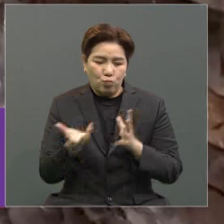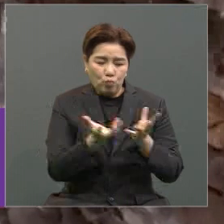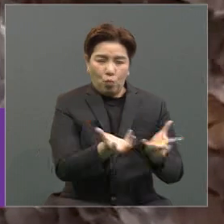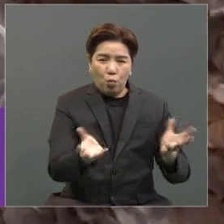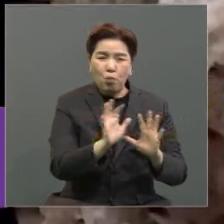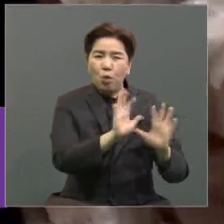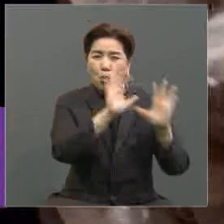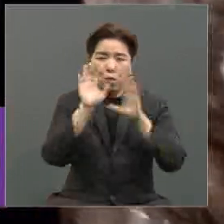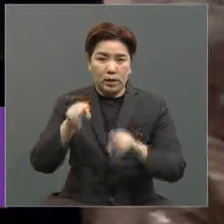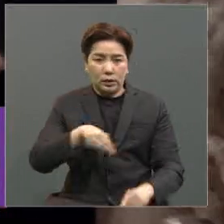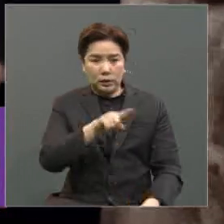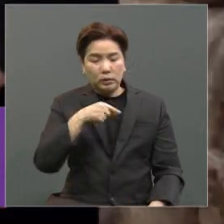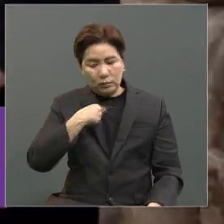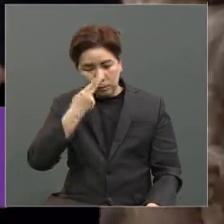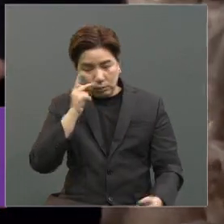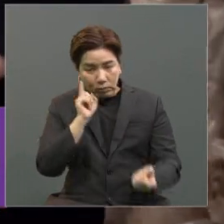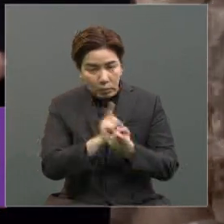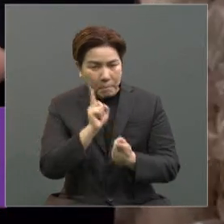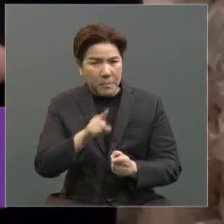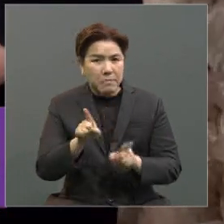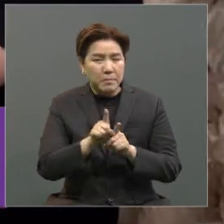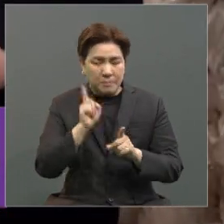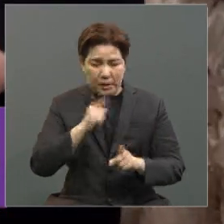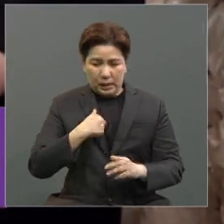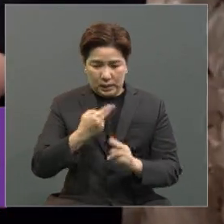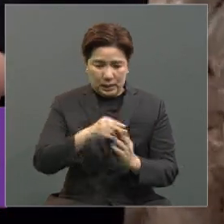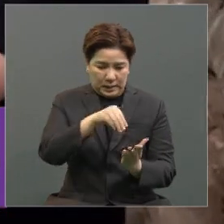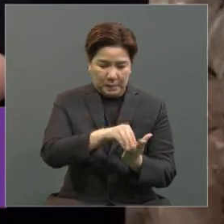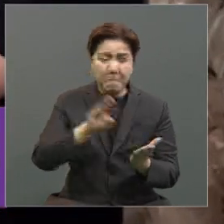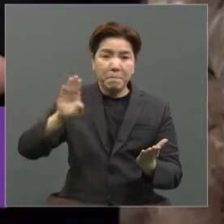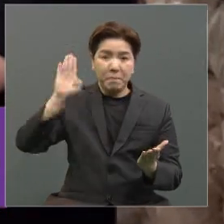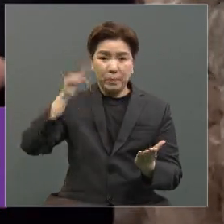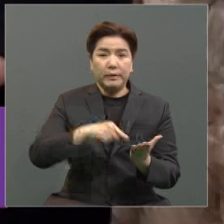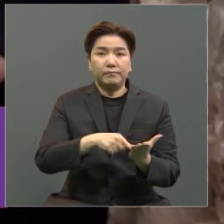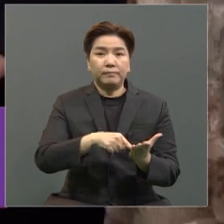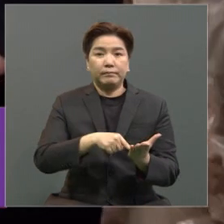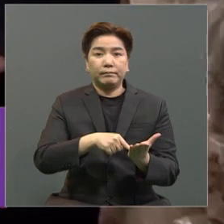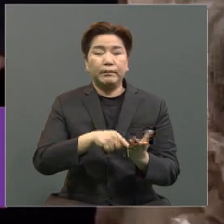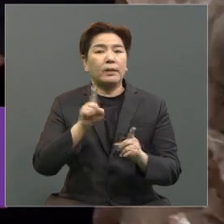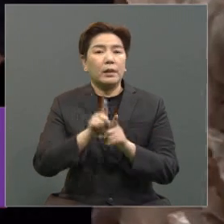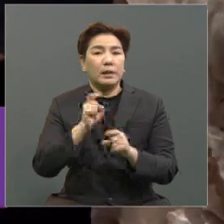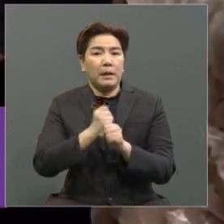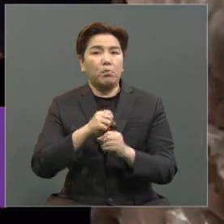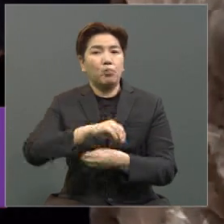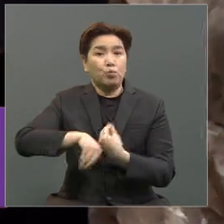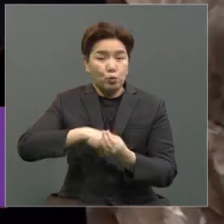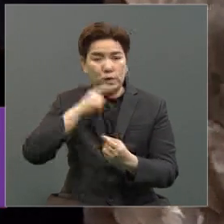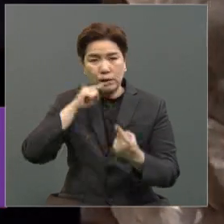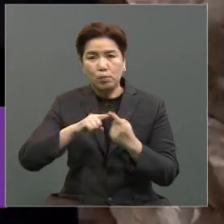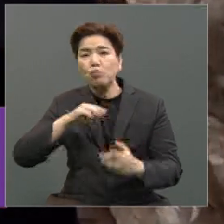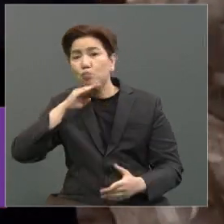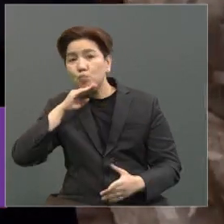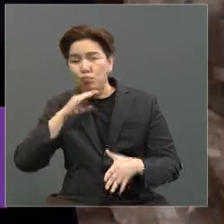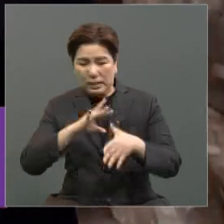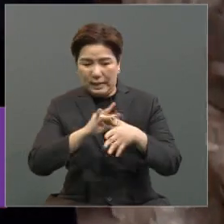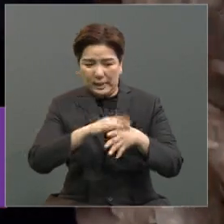มั้ยอ่าก็ไปเจอคือเ้าเป็นจดไว้เนี่ยว่าเป็นเอ่อบริษัทประกอบธุรกิจแปรรูป